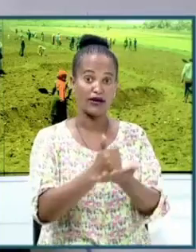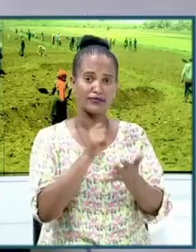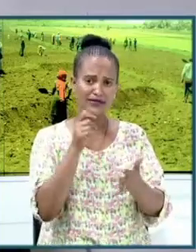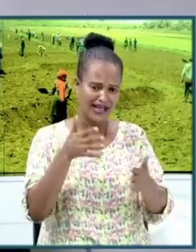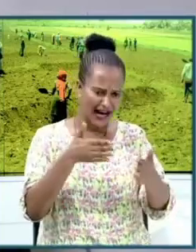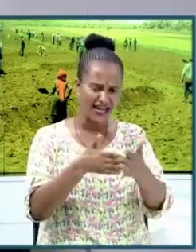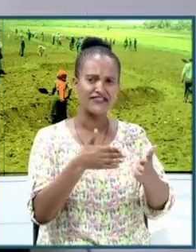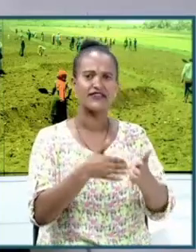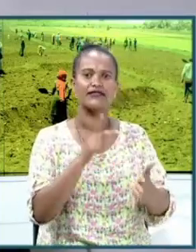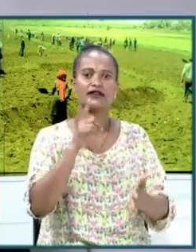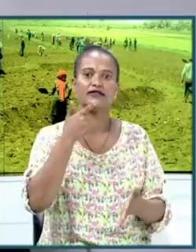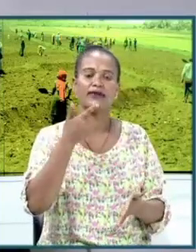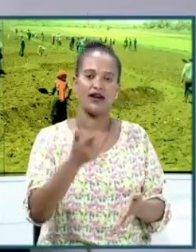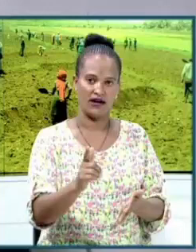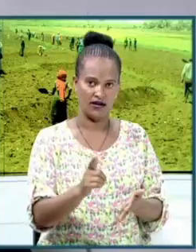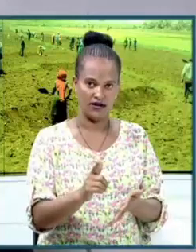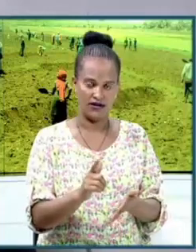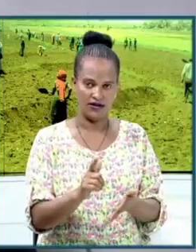ዓንቀፍቀፍ እዩ ናብ ዘለና